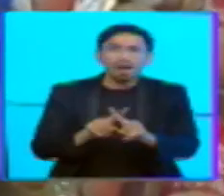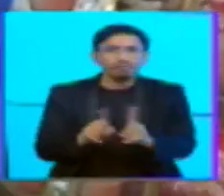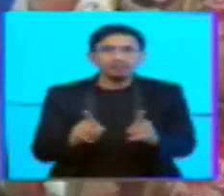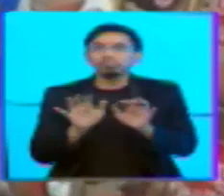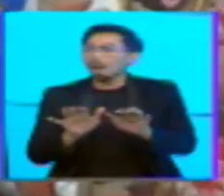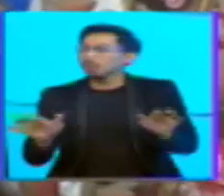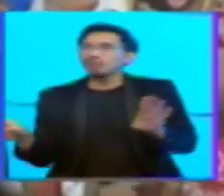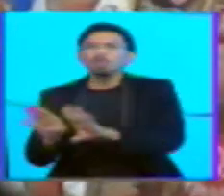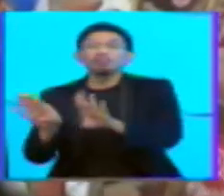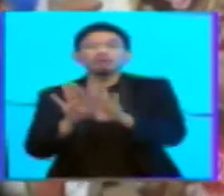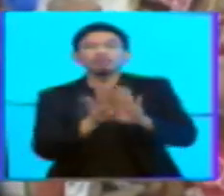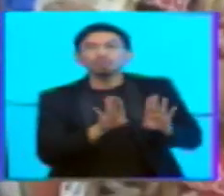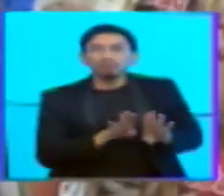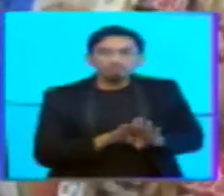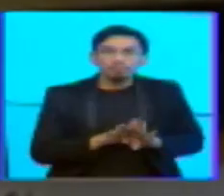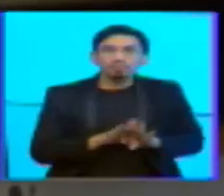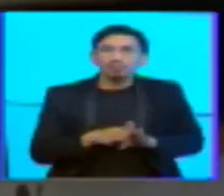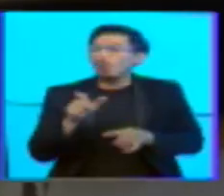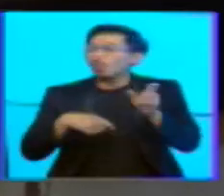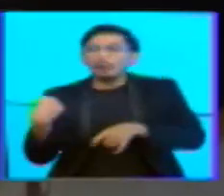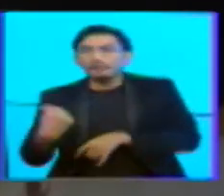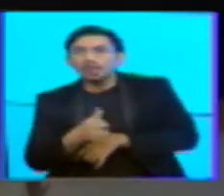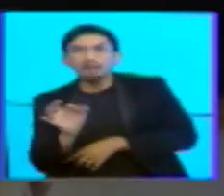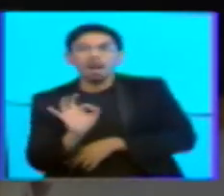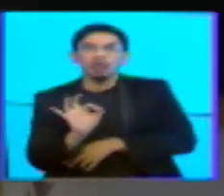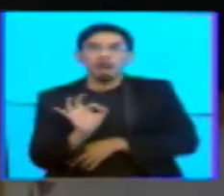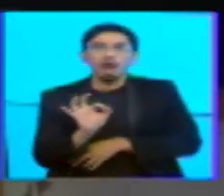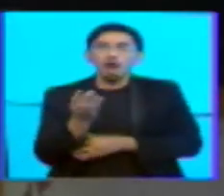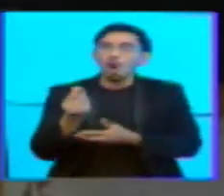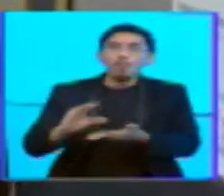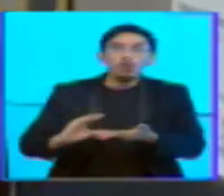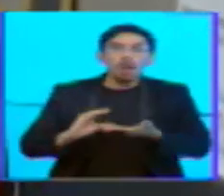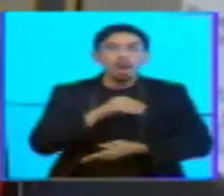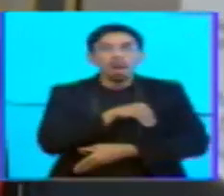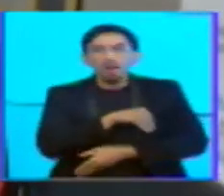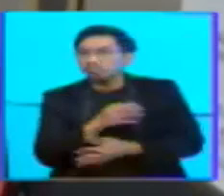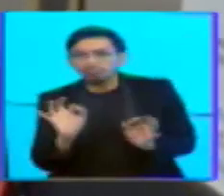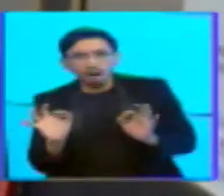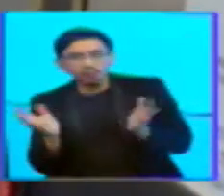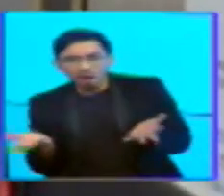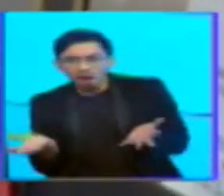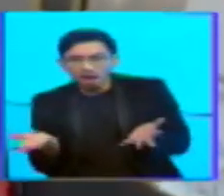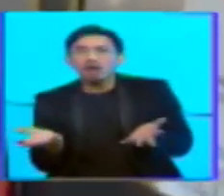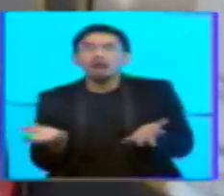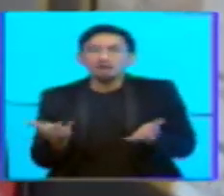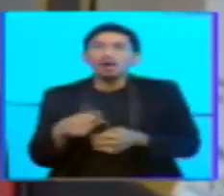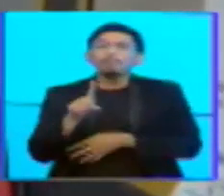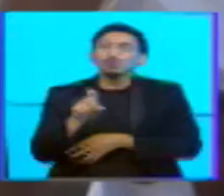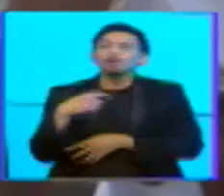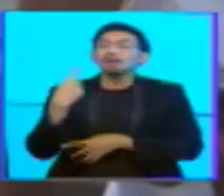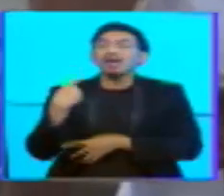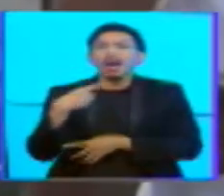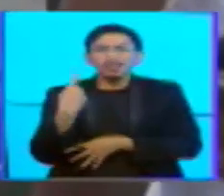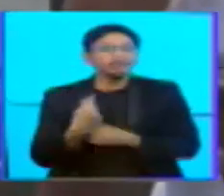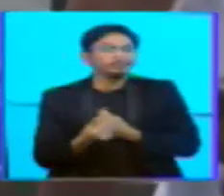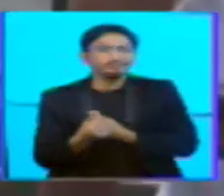karena kesulitan untuk mendapatkan modal. Para pedagang mengaku uang yang ada telah terpakai untuk memenuhi kebutuhan sehari-hari. Nggak